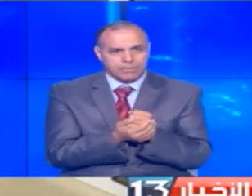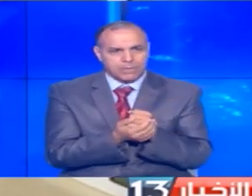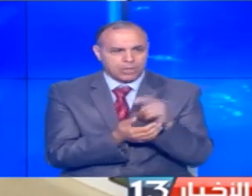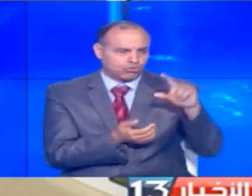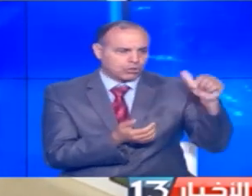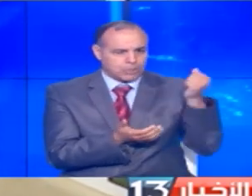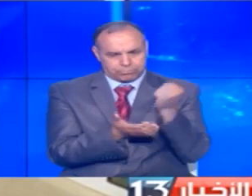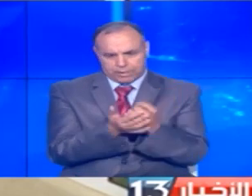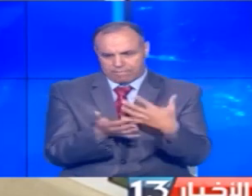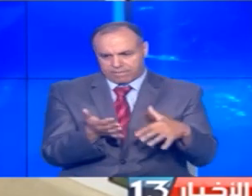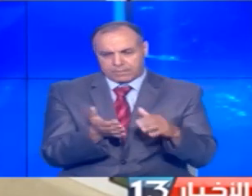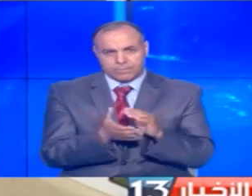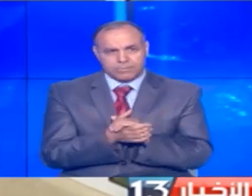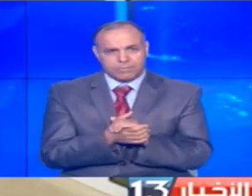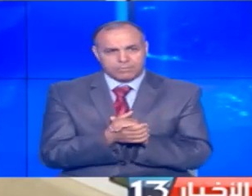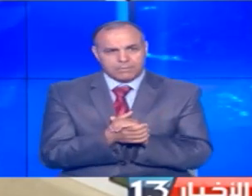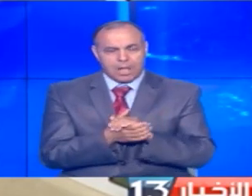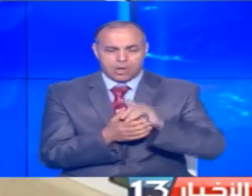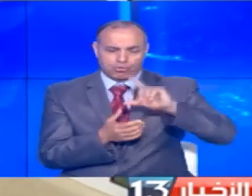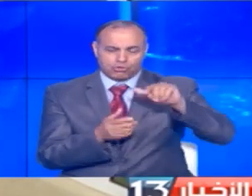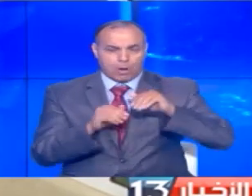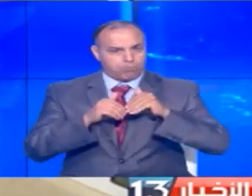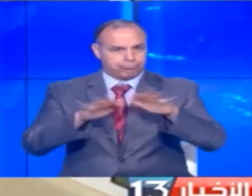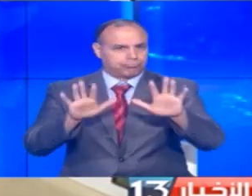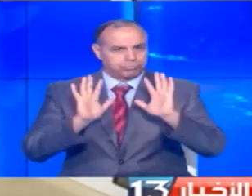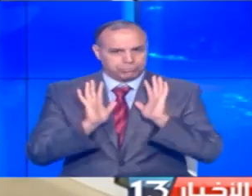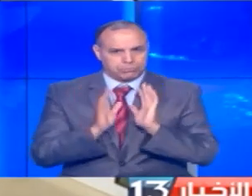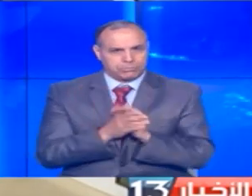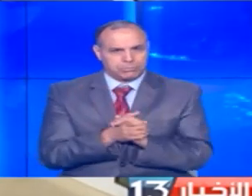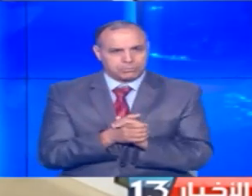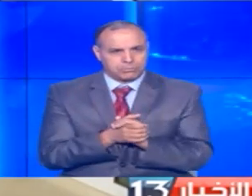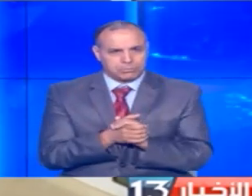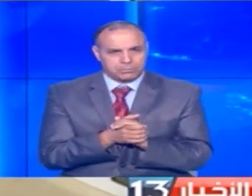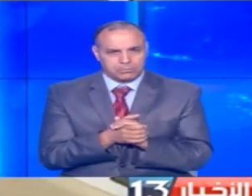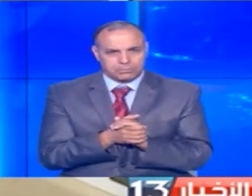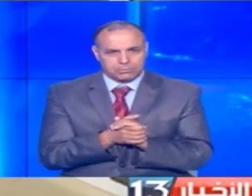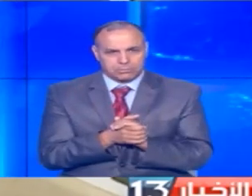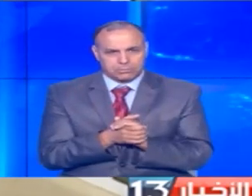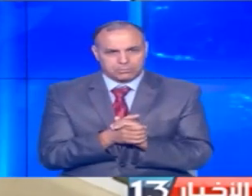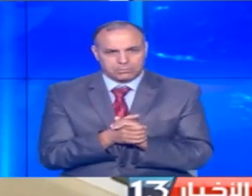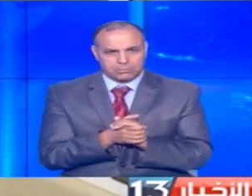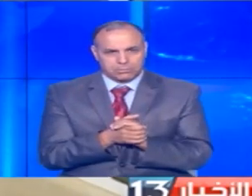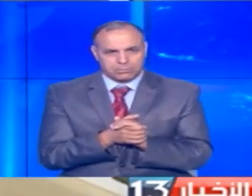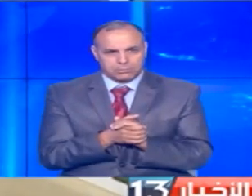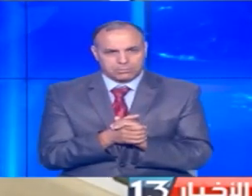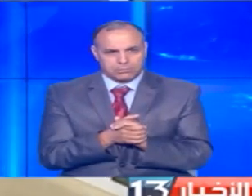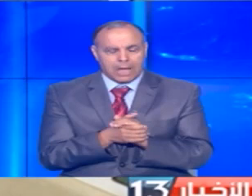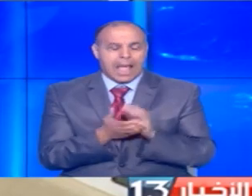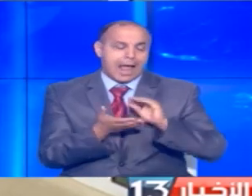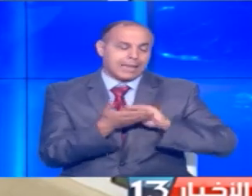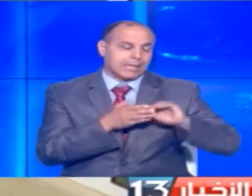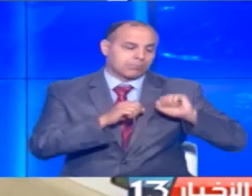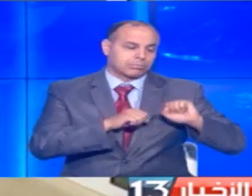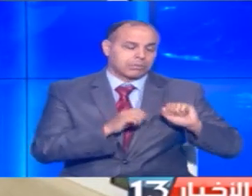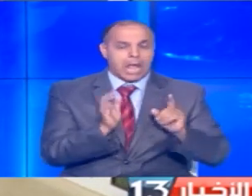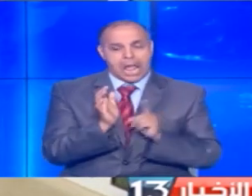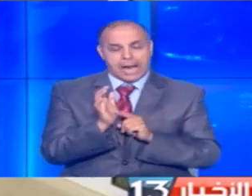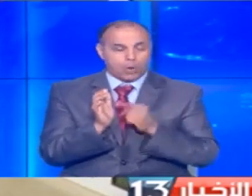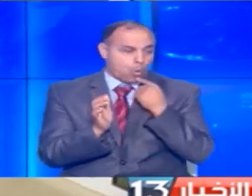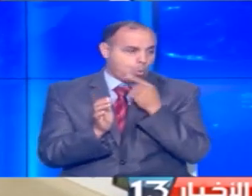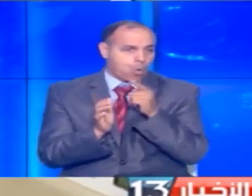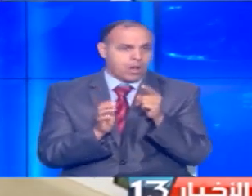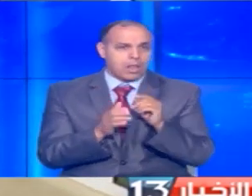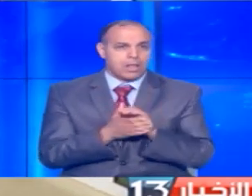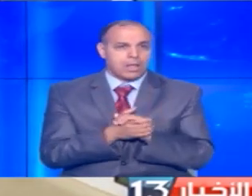الشهري نتاعهم وتسيبت الشهري. وفي الرسورس هيومان نتاعنا في الإدارة أكدوا لهم